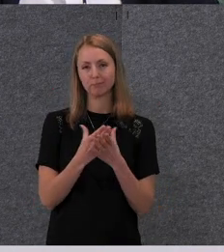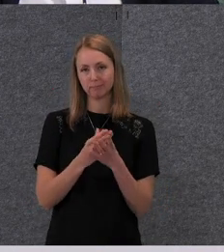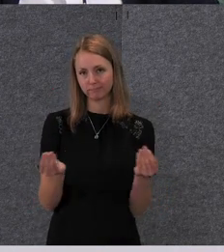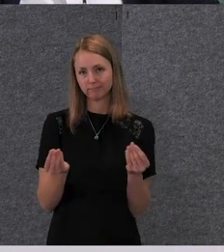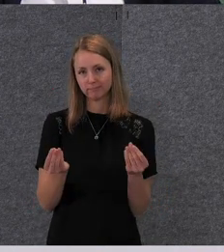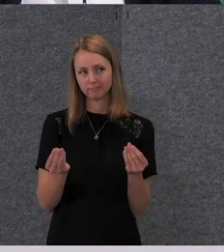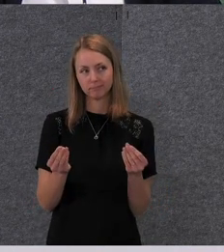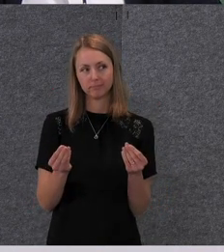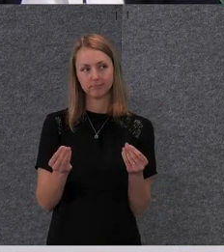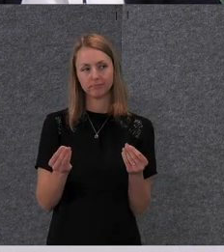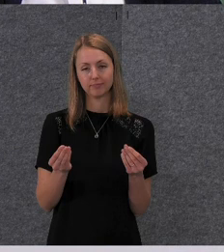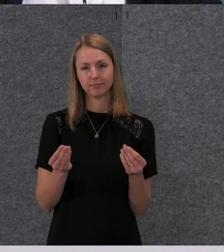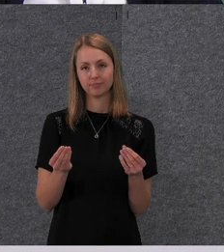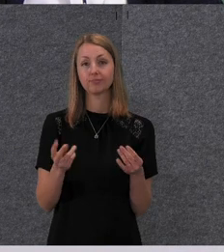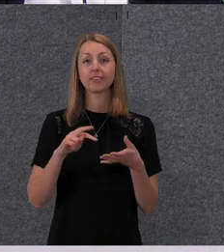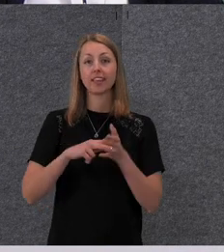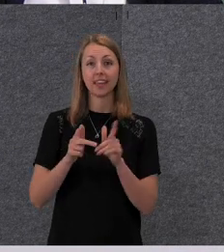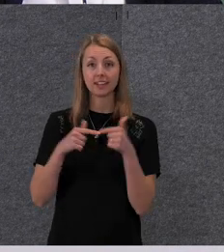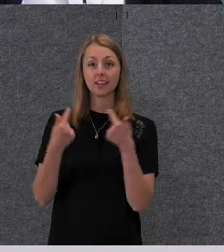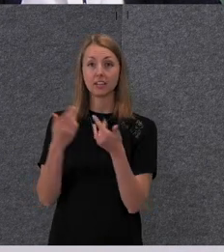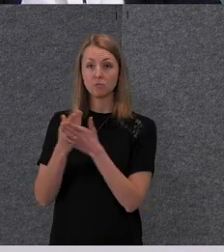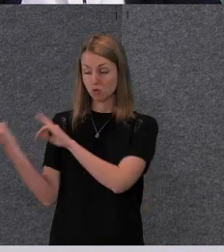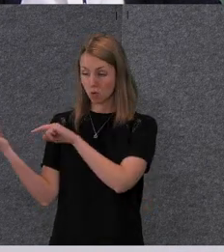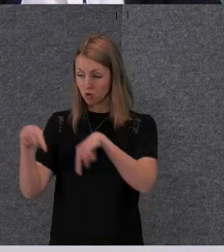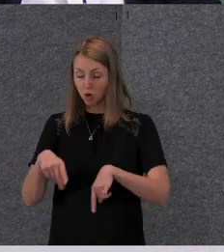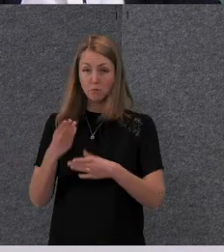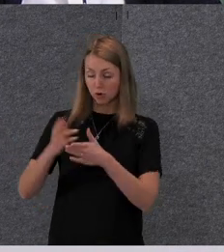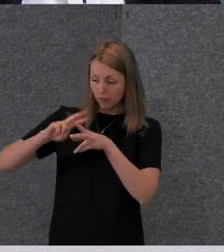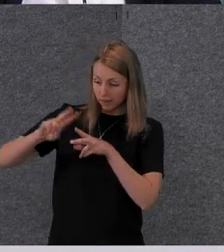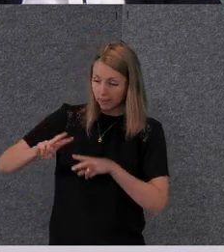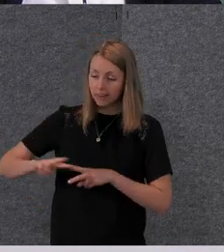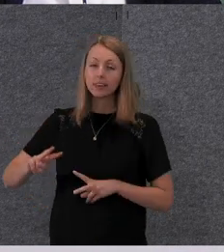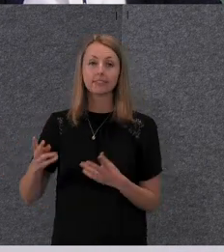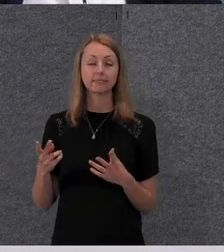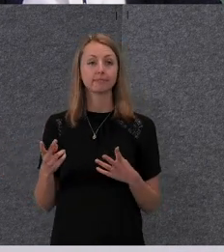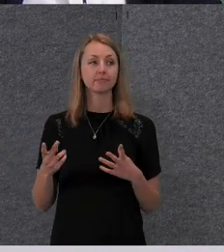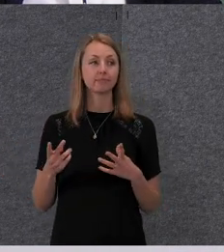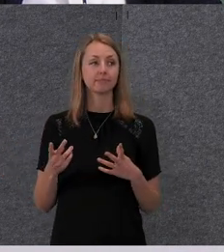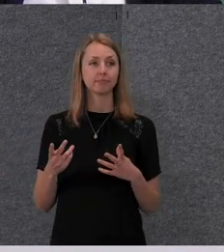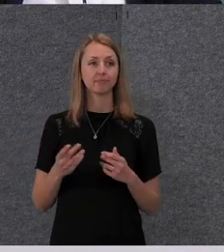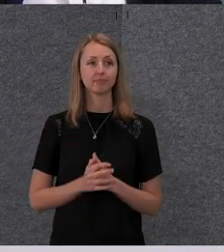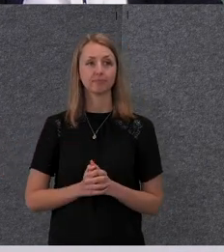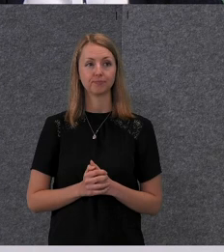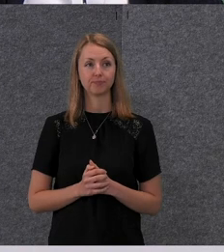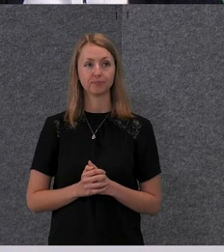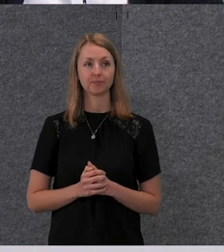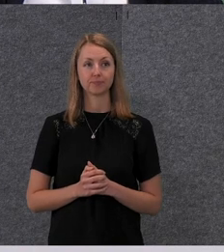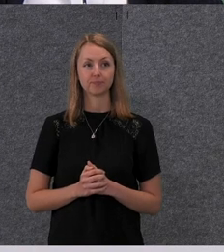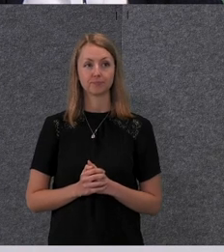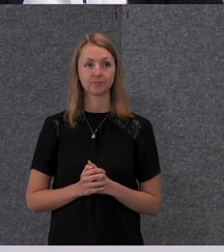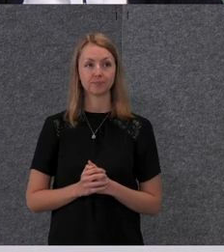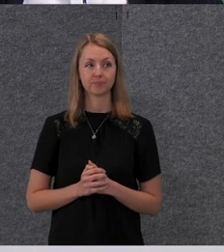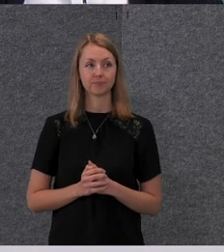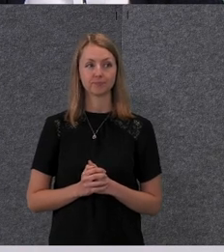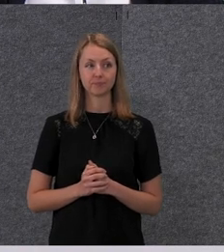beheben. Auch das Technikteam ist schon gerade dabei. Alle sind hier unterwegs.